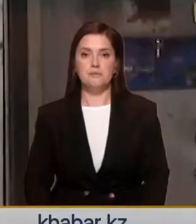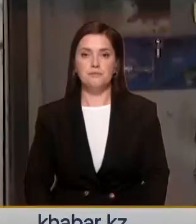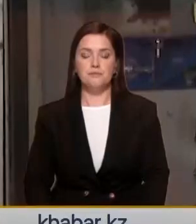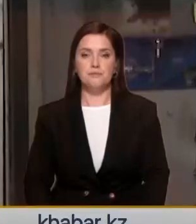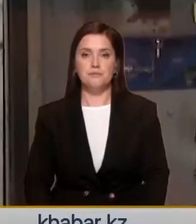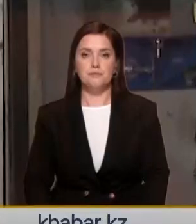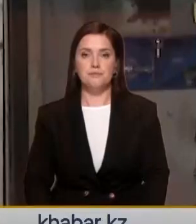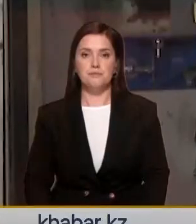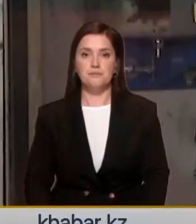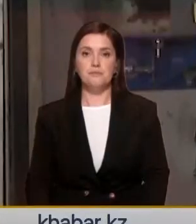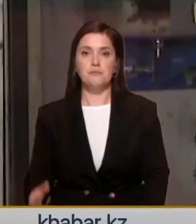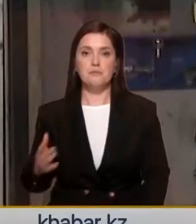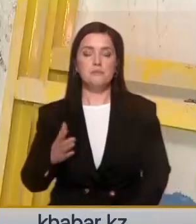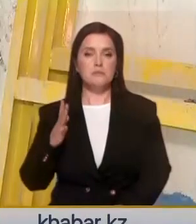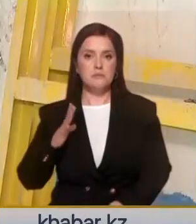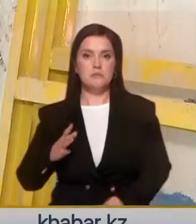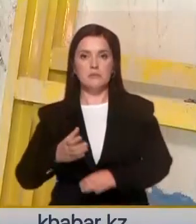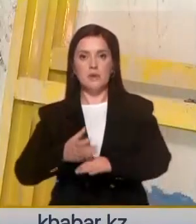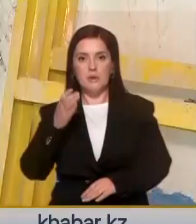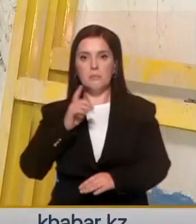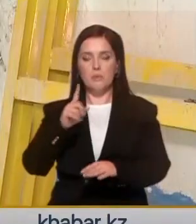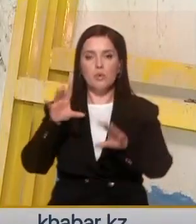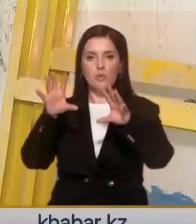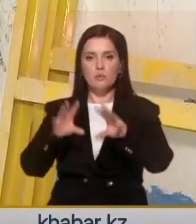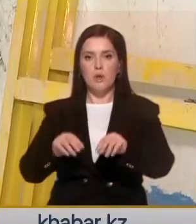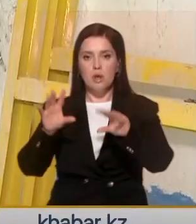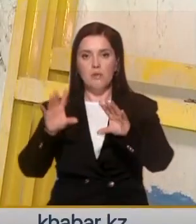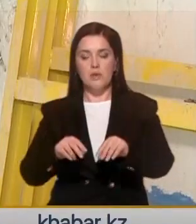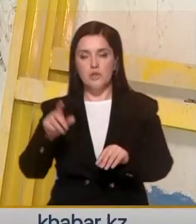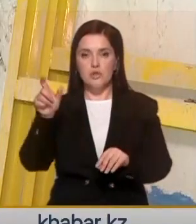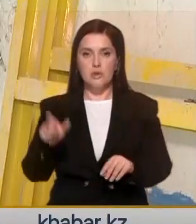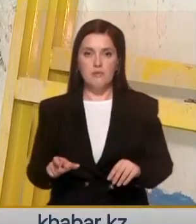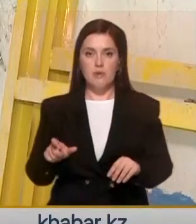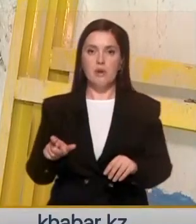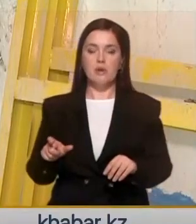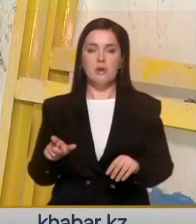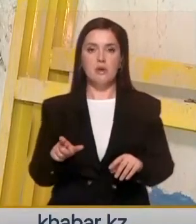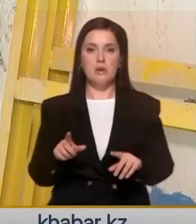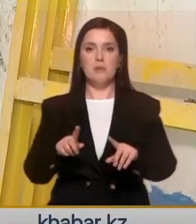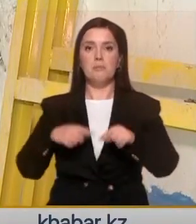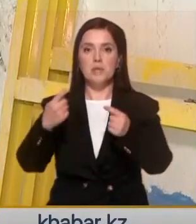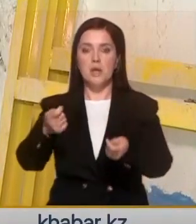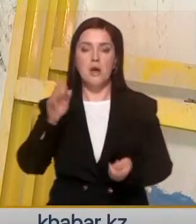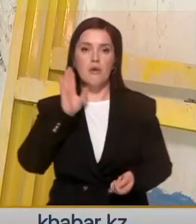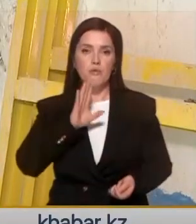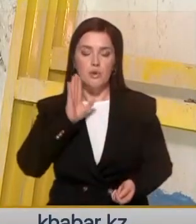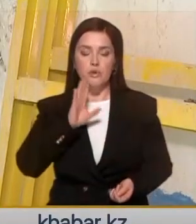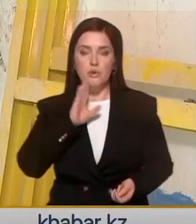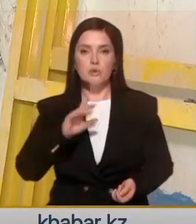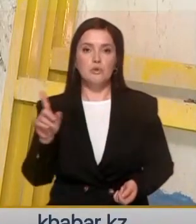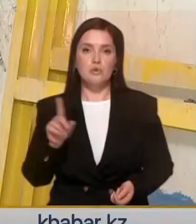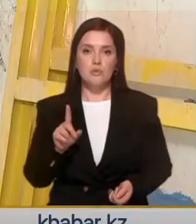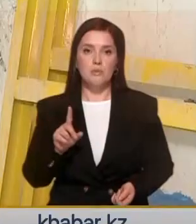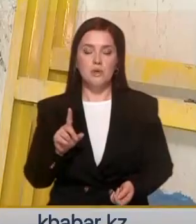Приходилось подходить к лифту, к дверям и успокаивать человека, передавать ему там воду или что-то там, ну, чтобы, в